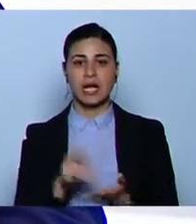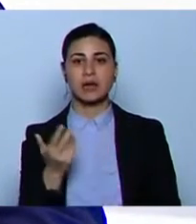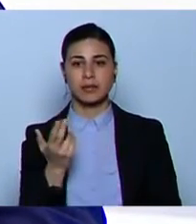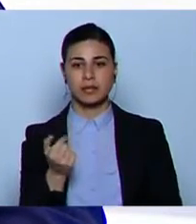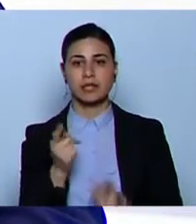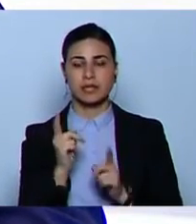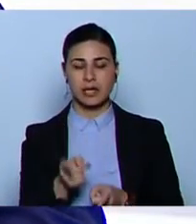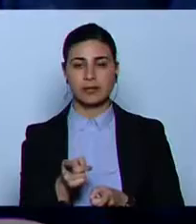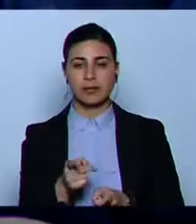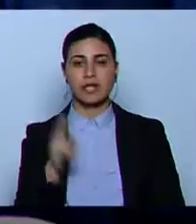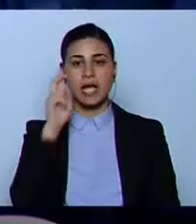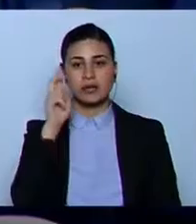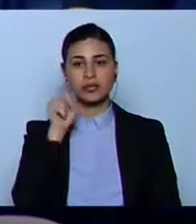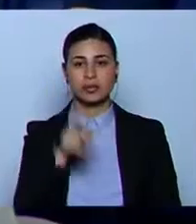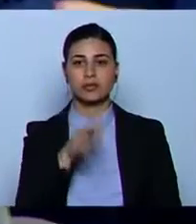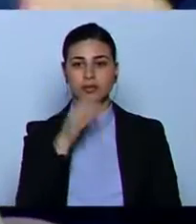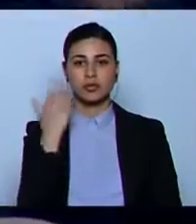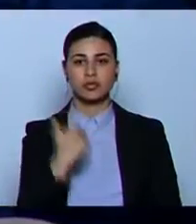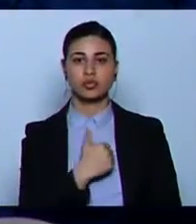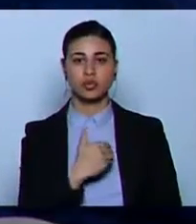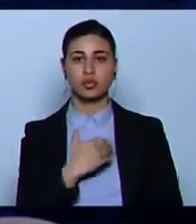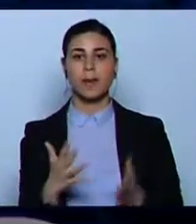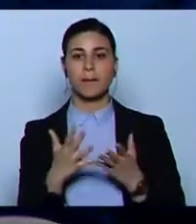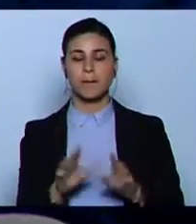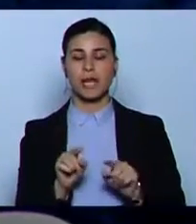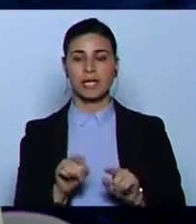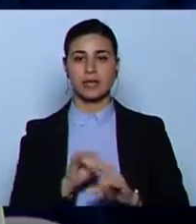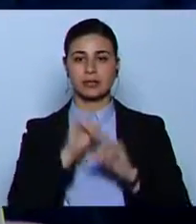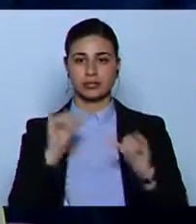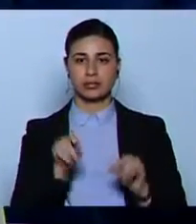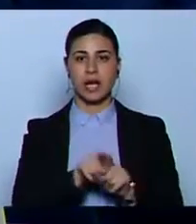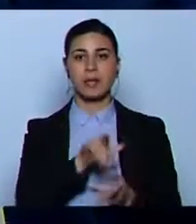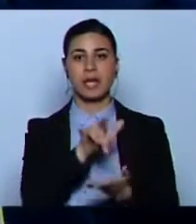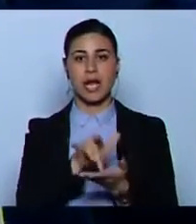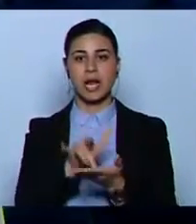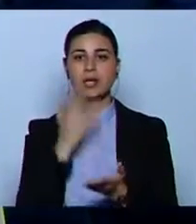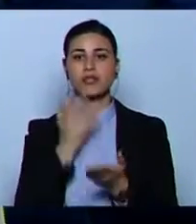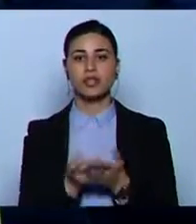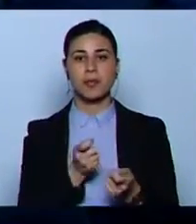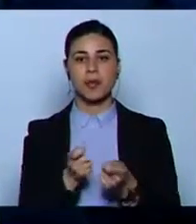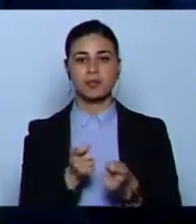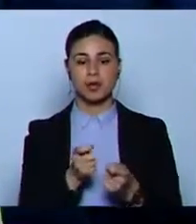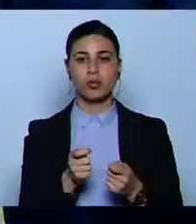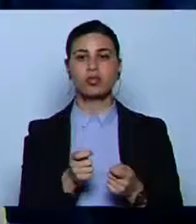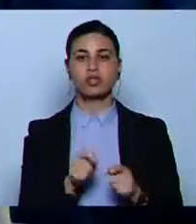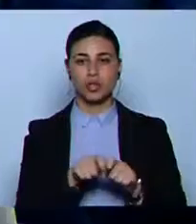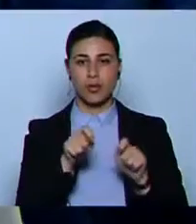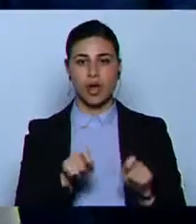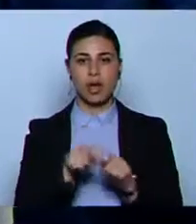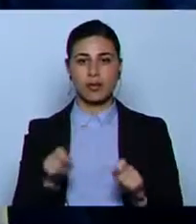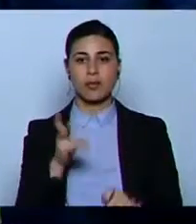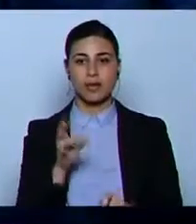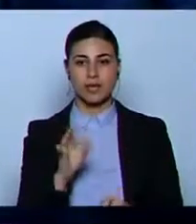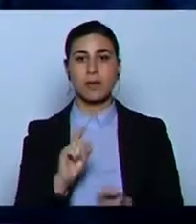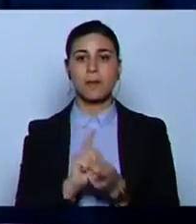ნამდვილად ხელისუფლებას მაშინ სურდა უფრო მეტი, ასე ვთქვა, თვითმმართველი ქალაქის ჩამოყალიბება და